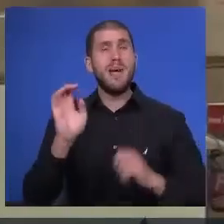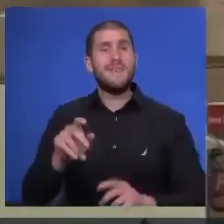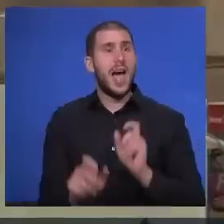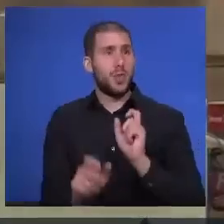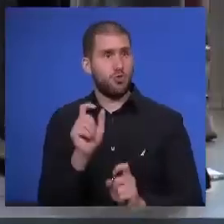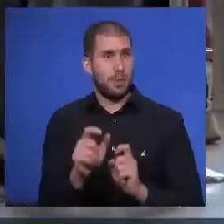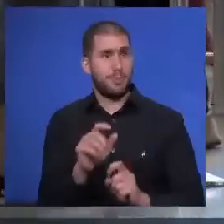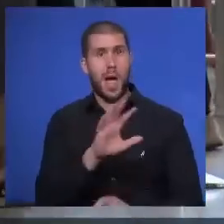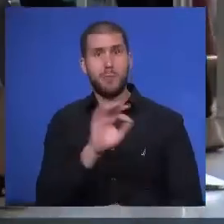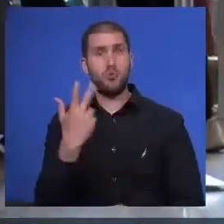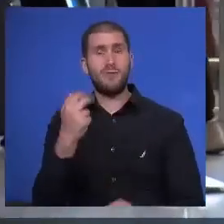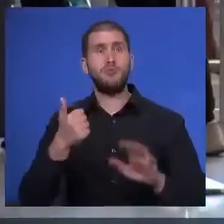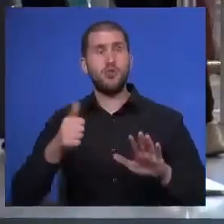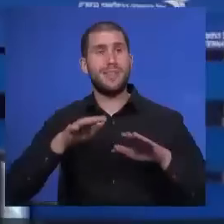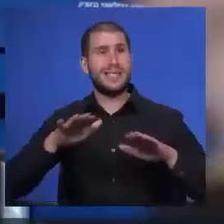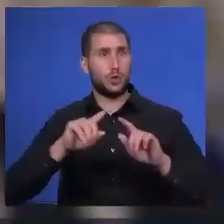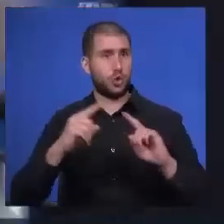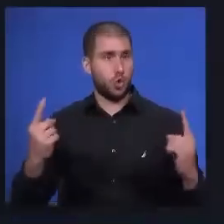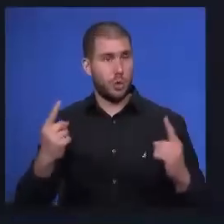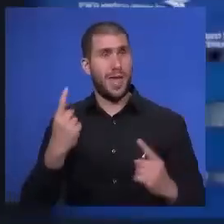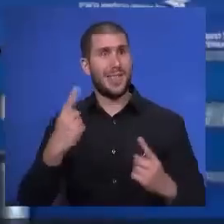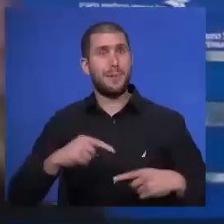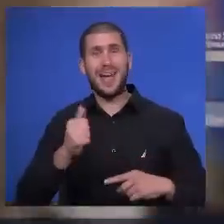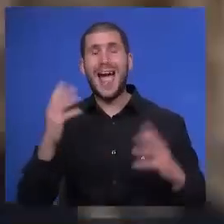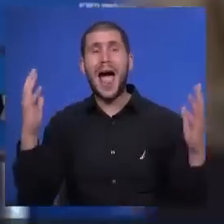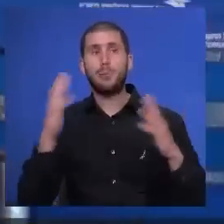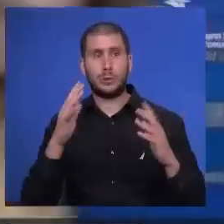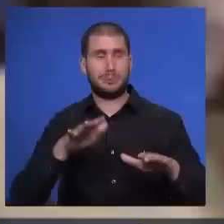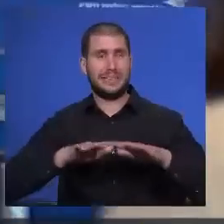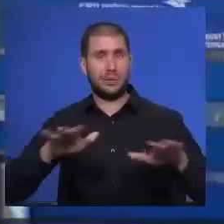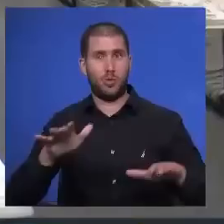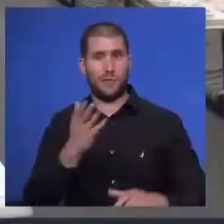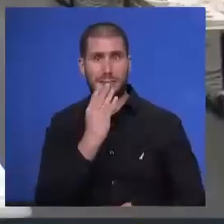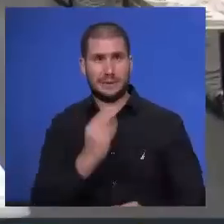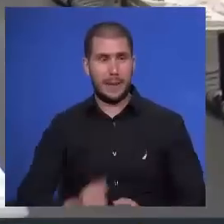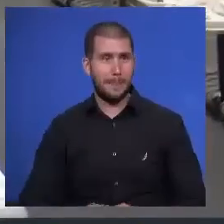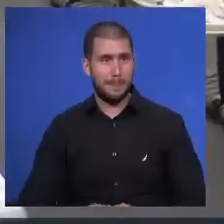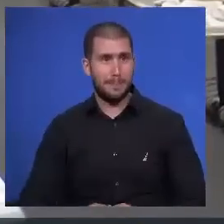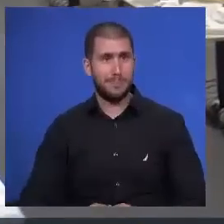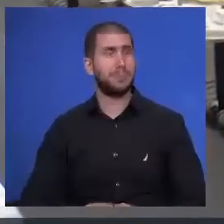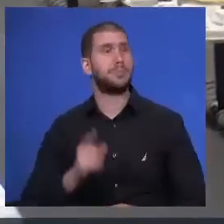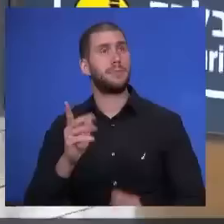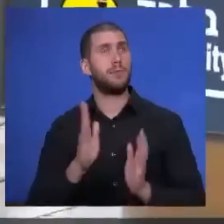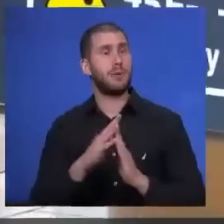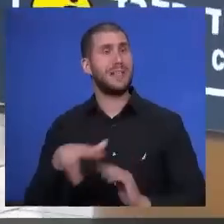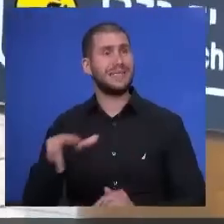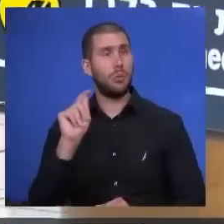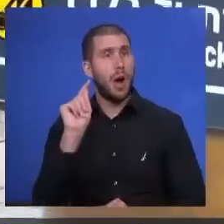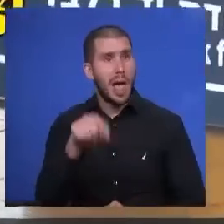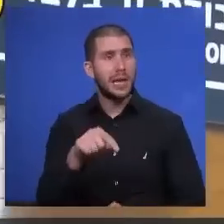נוסעים ב-536 טיסות. באחד הימים העמוסים בנמל התעופה המרכזי בישראל. משם קוראים לציבור